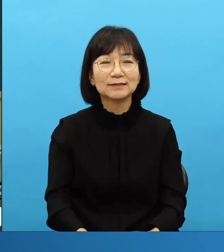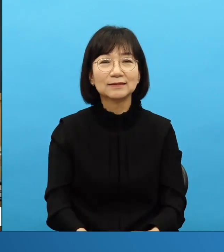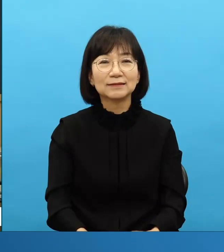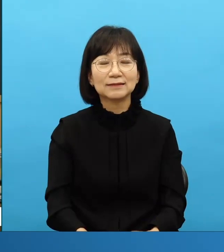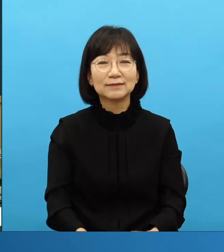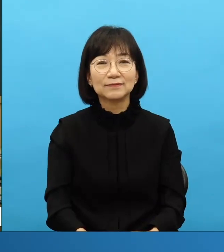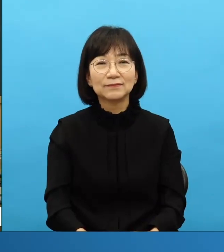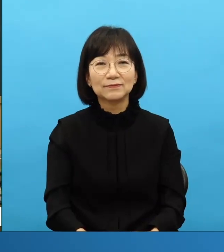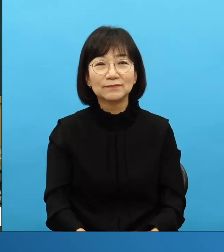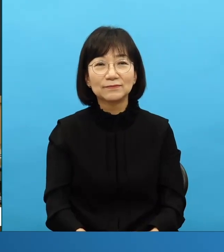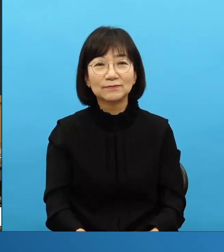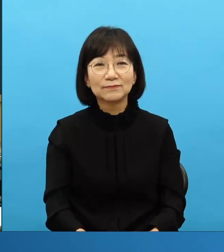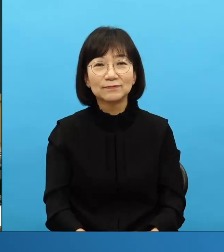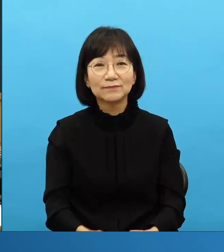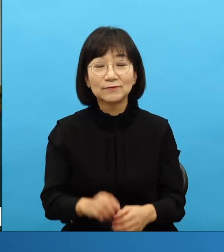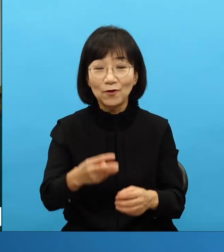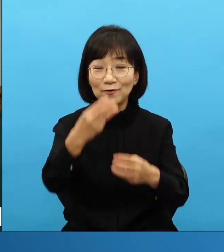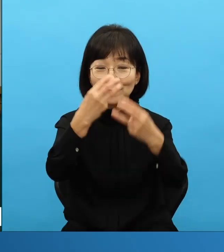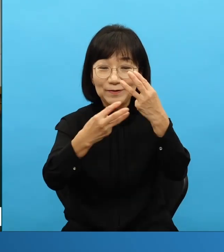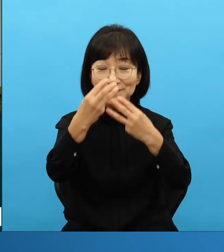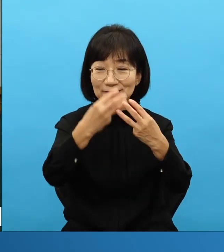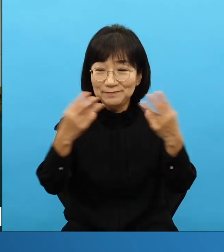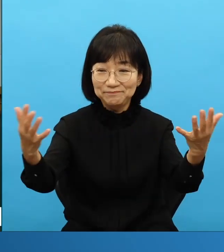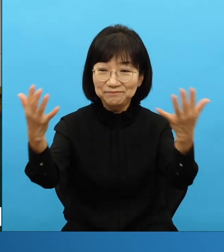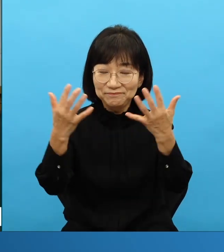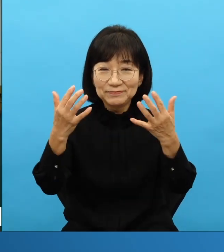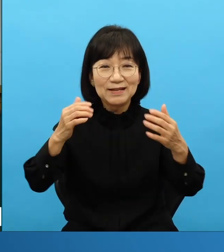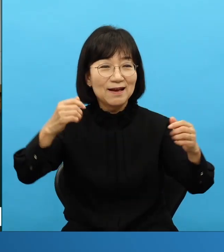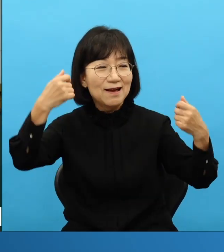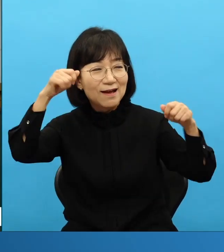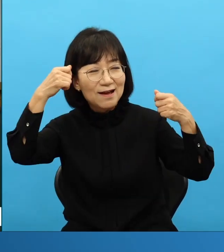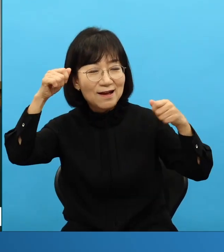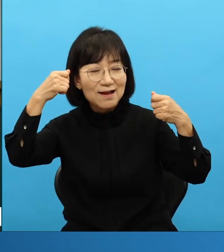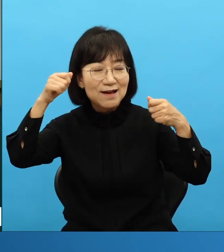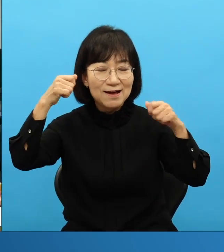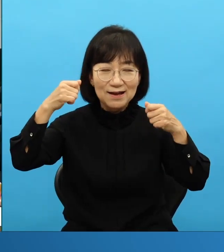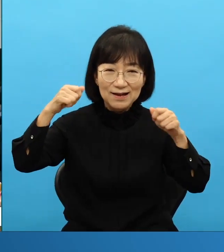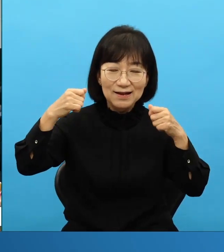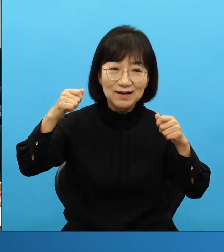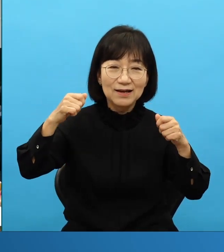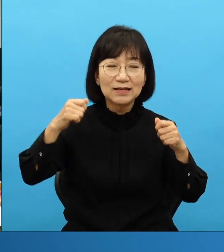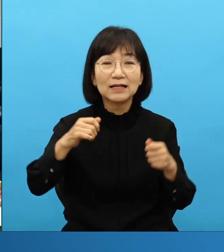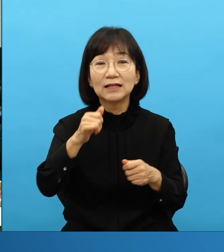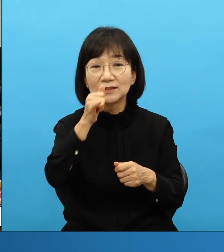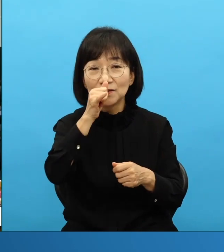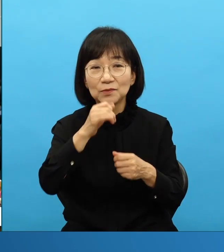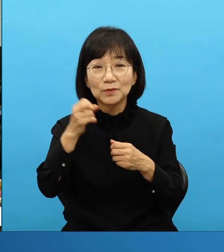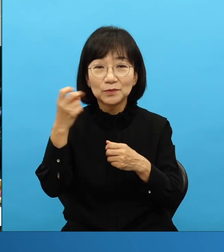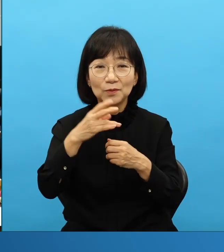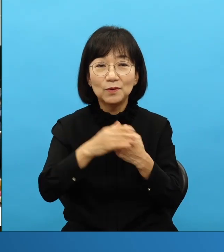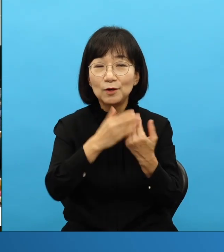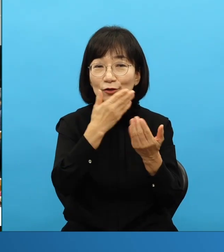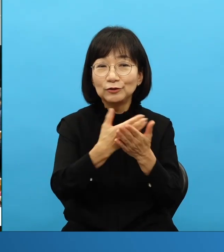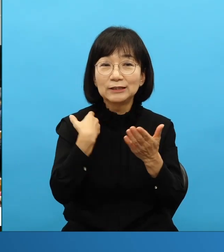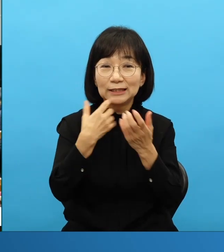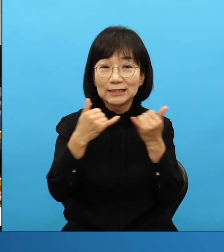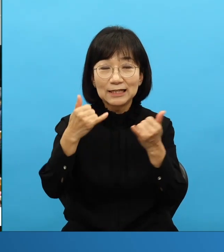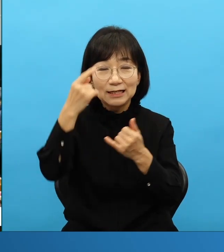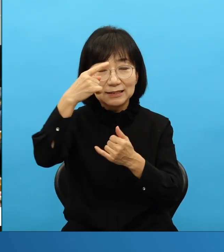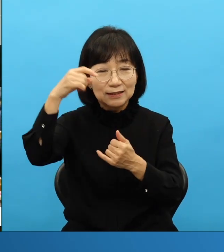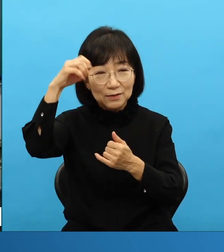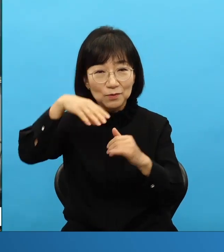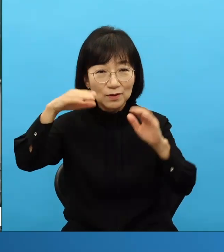이번 대회에선 렘넌트들의 워십 및 찬양으로 오프닝 무대가 진행됐으며 대회 기간 중 중직자대학원의